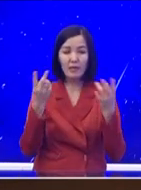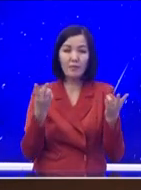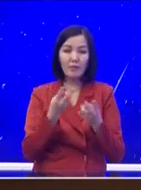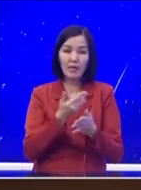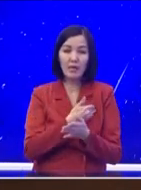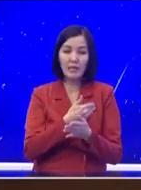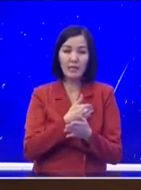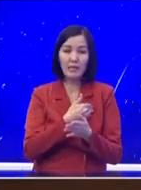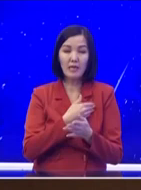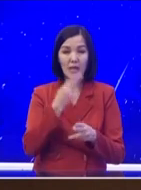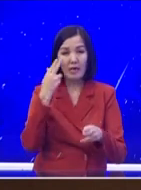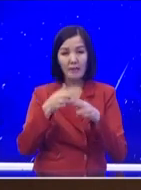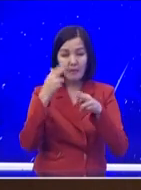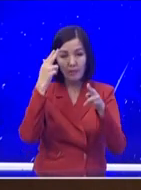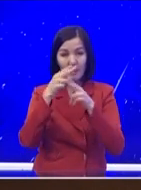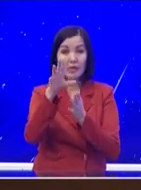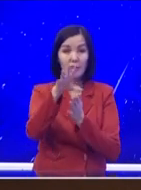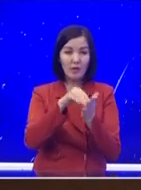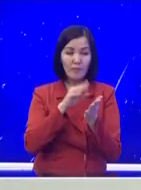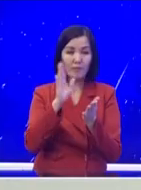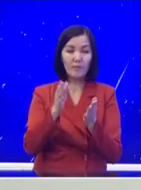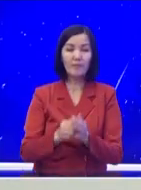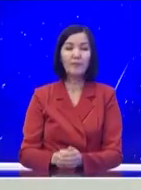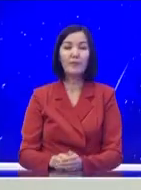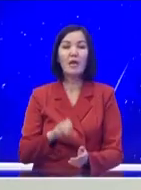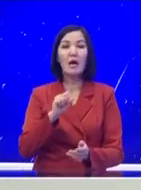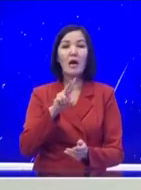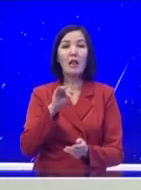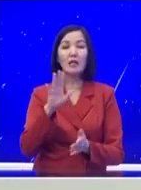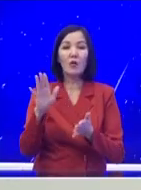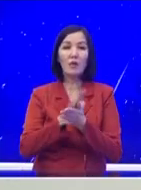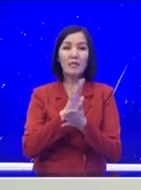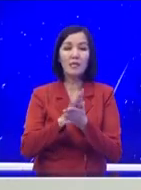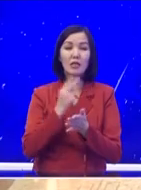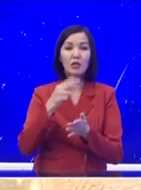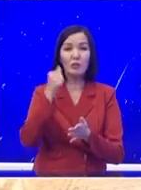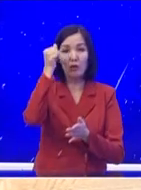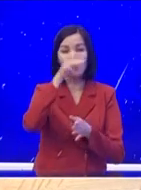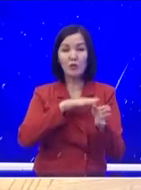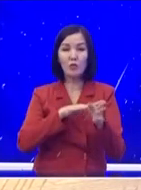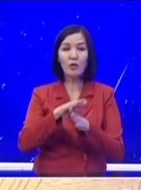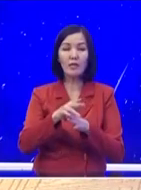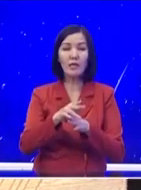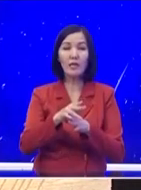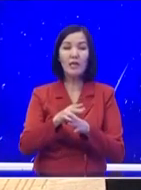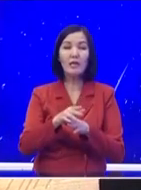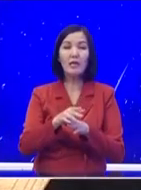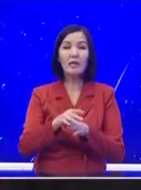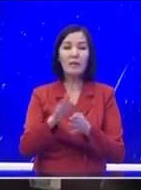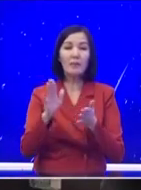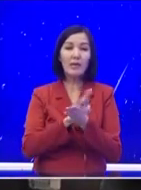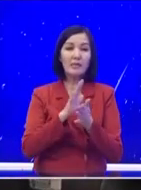аға әпкелерімізден үйренгім келеді. Алатау газетіне биыл 20 жыл толады. Қос 10 жылдықта басылым